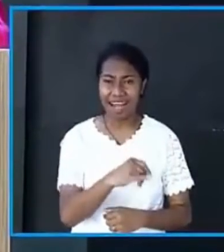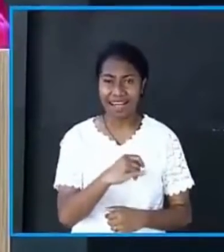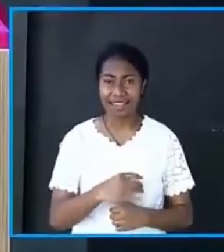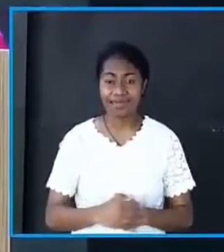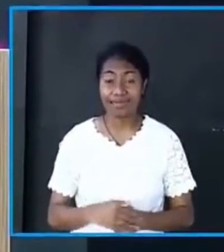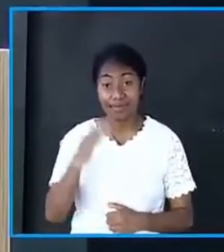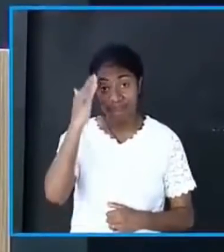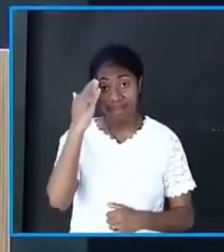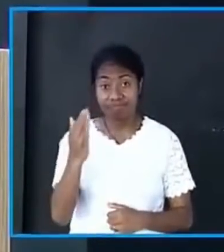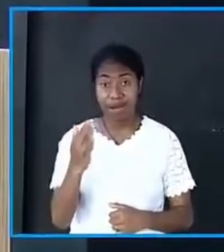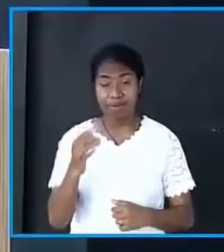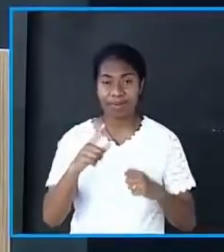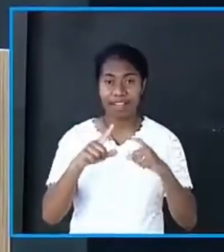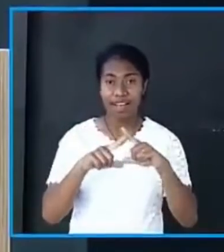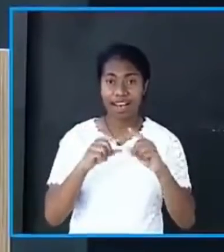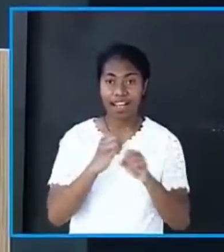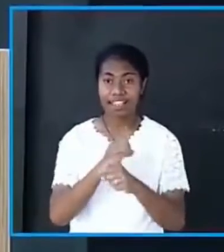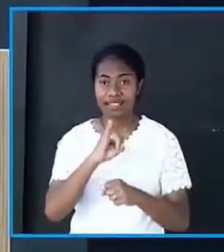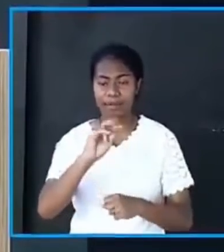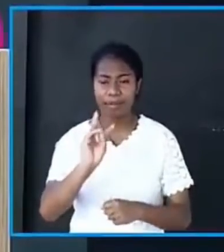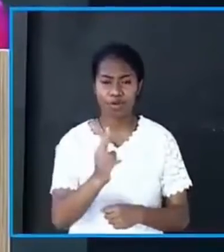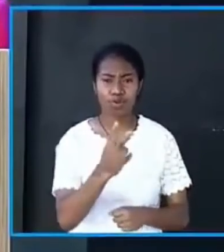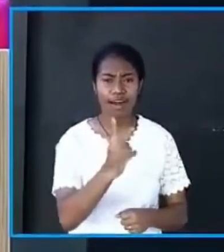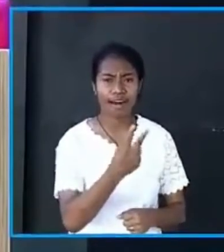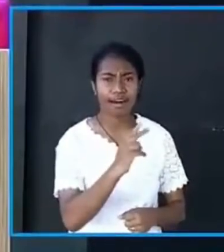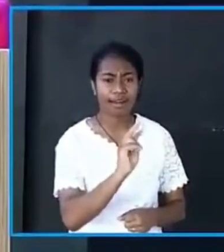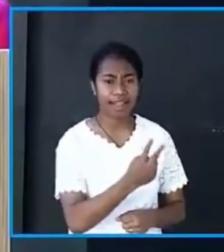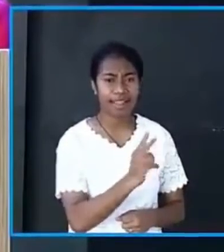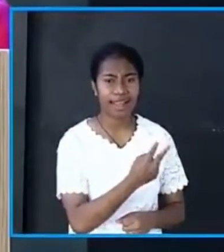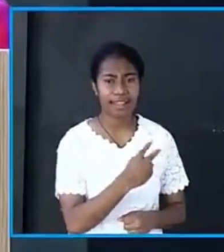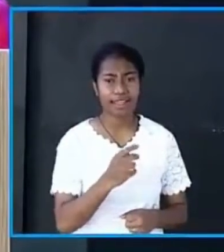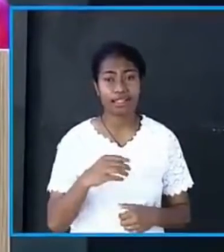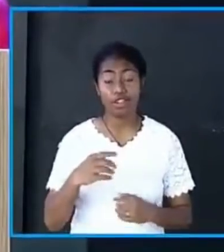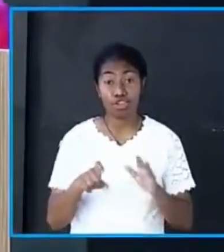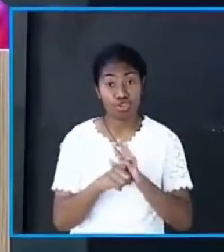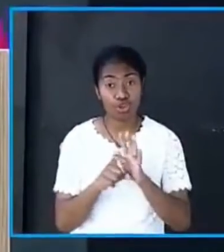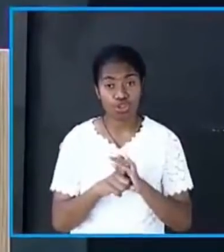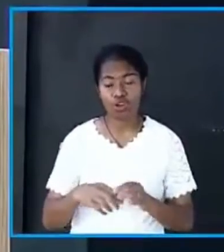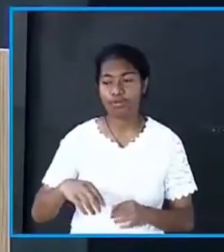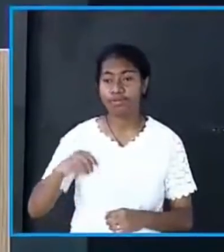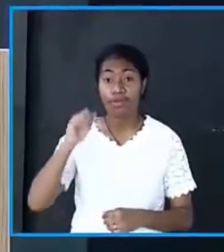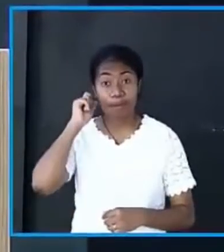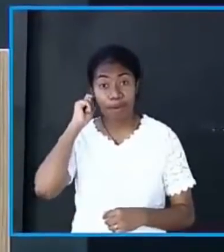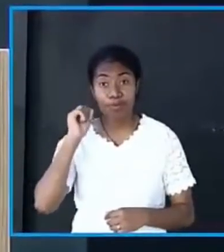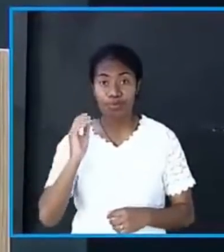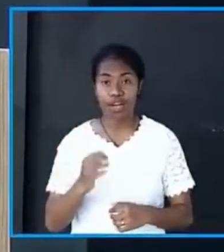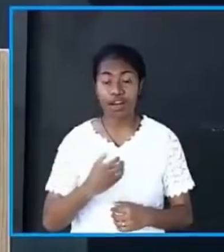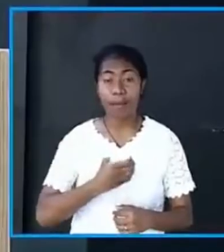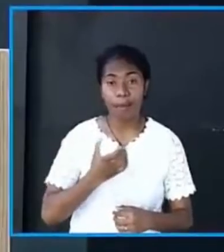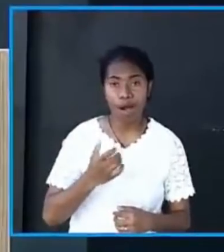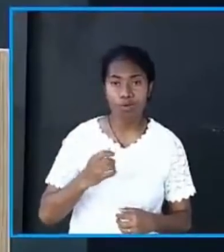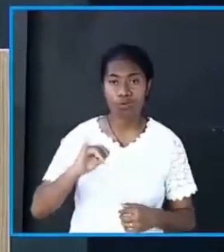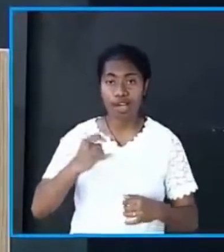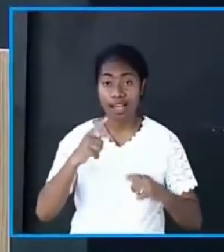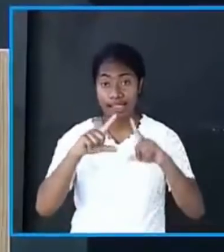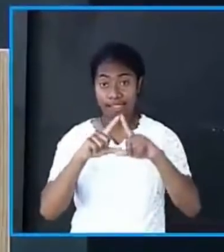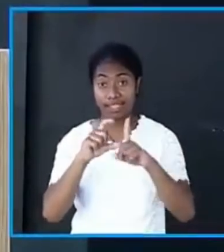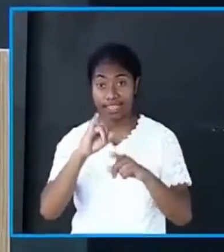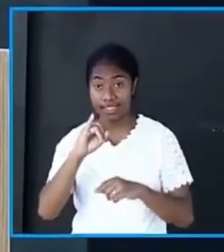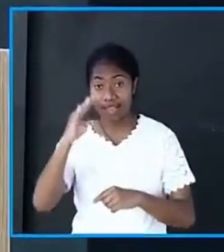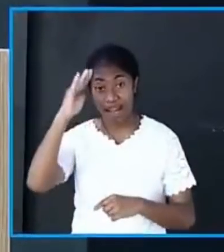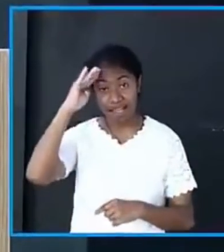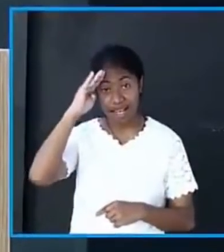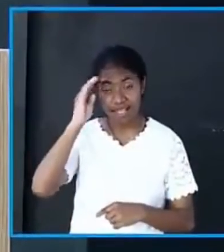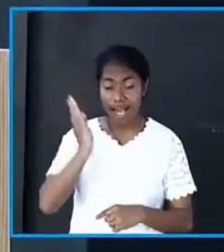apalagi menukarnya atau menggantinya itu sudah kita tegaskan pada khotbah